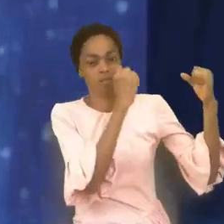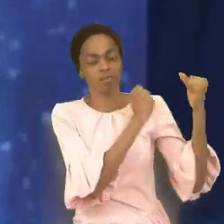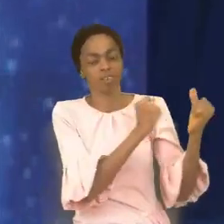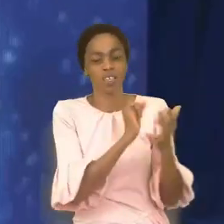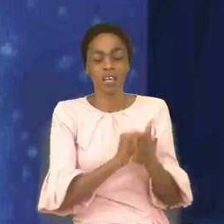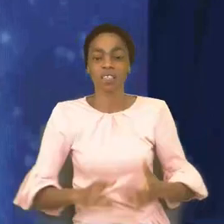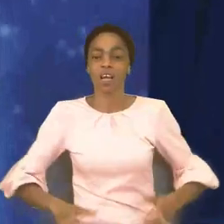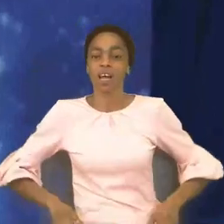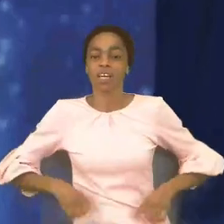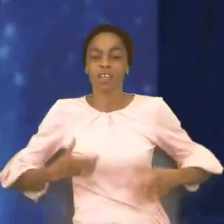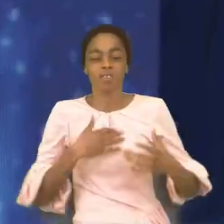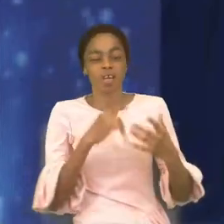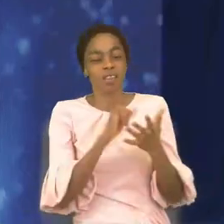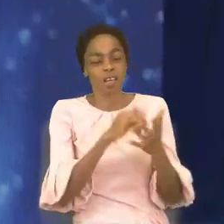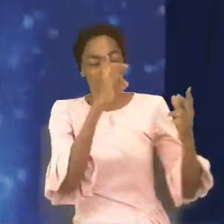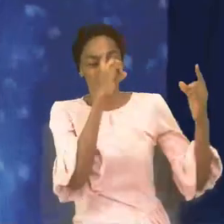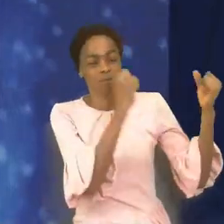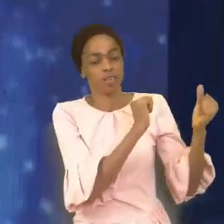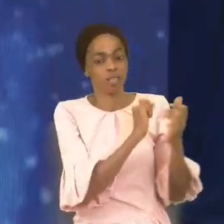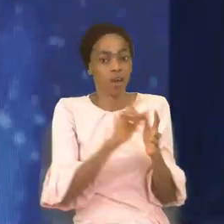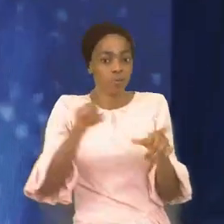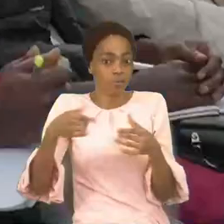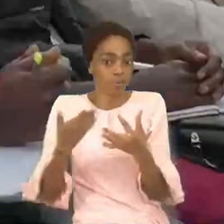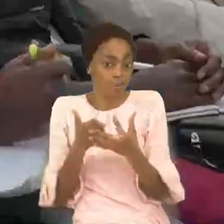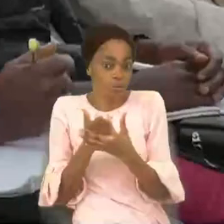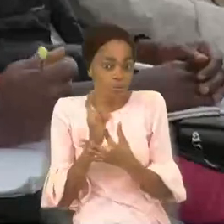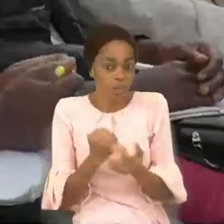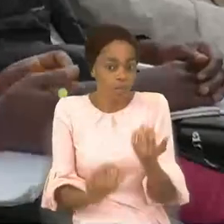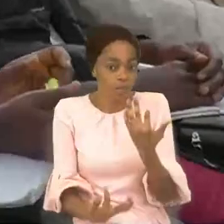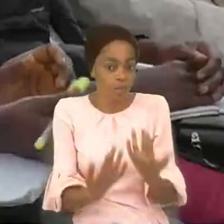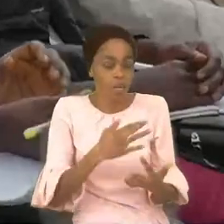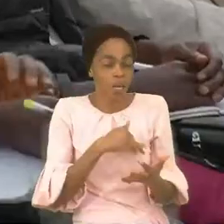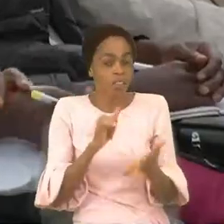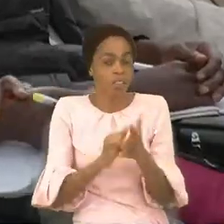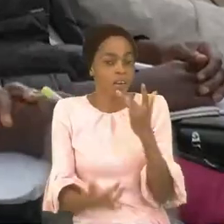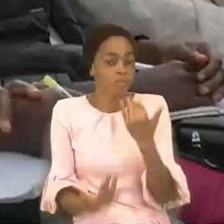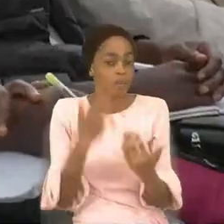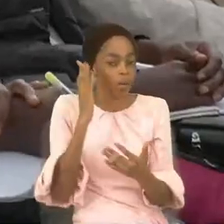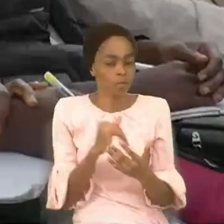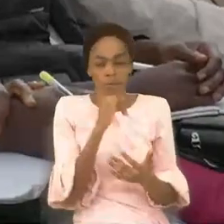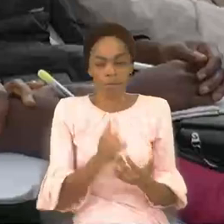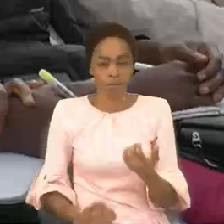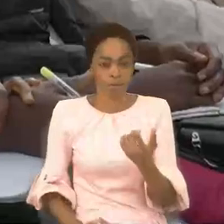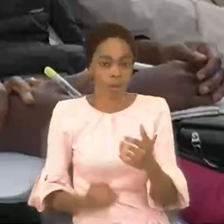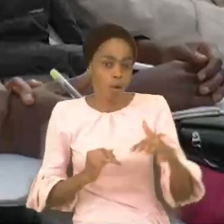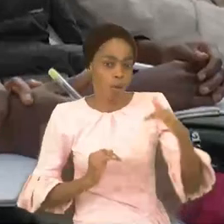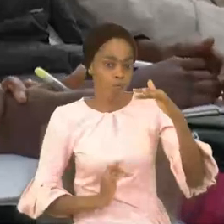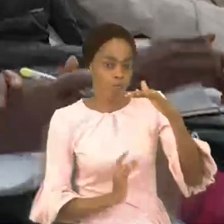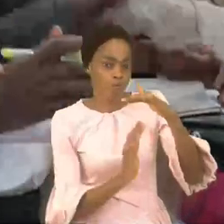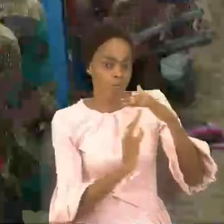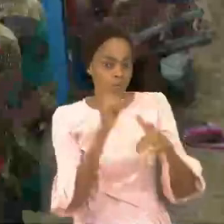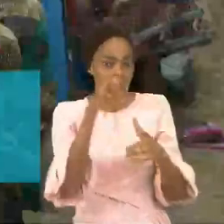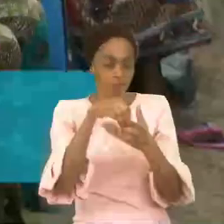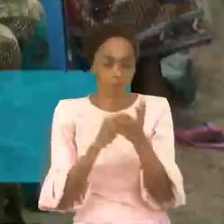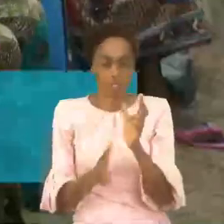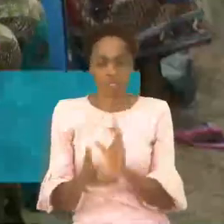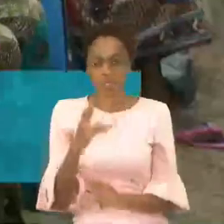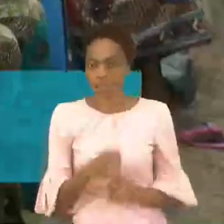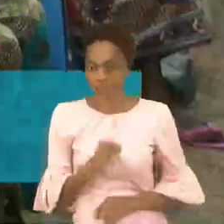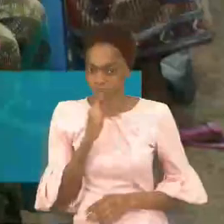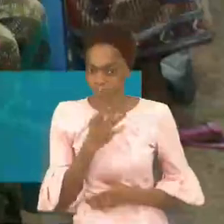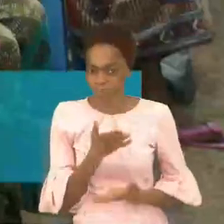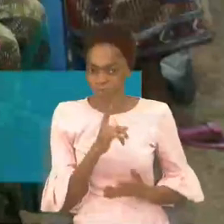qui vit et la foi qui traverse le feu, la fournaise, et la fournaise ne pourra pas te brûler au nom de Jésus.